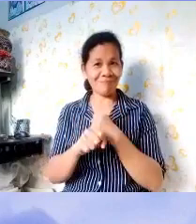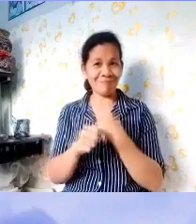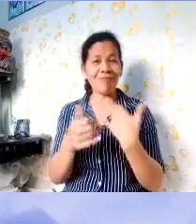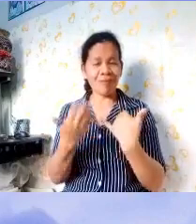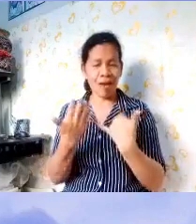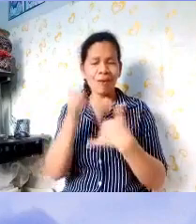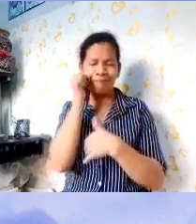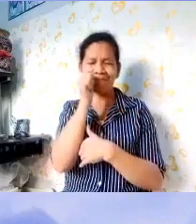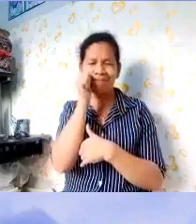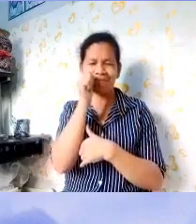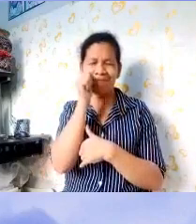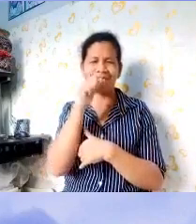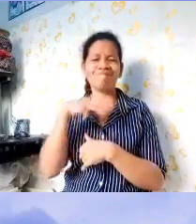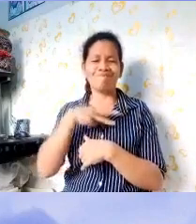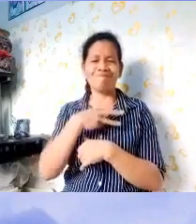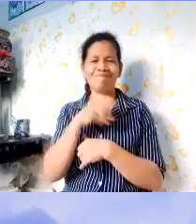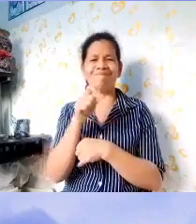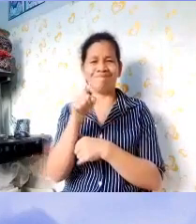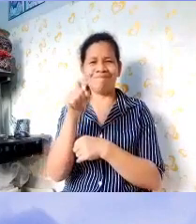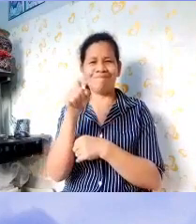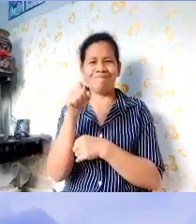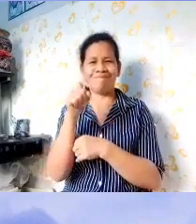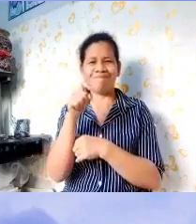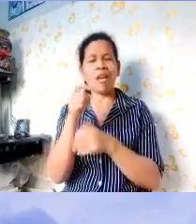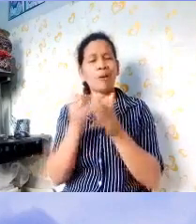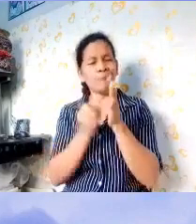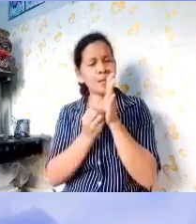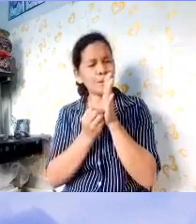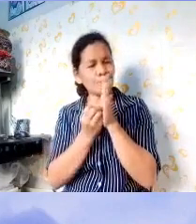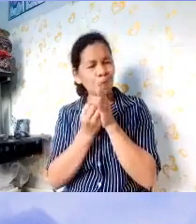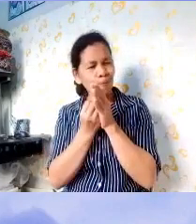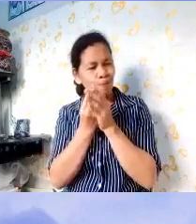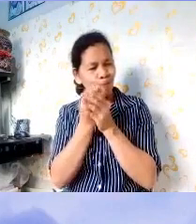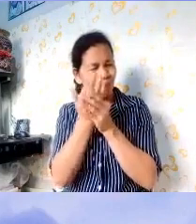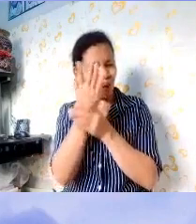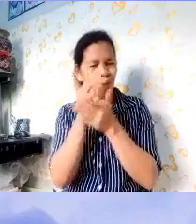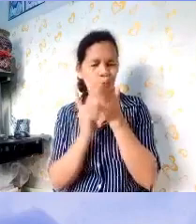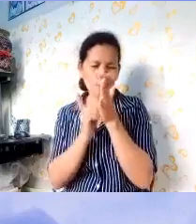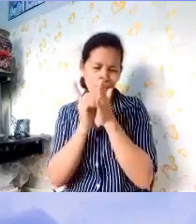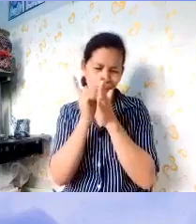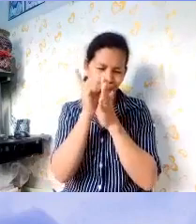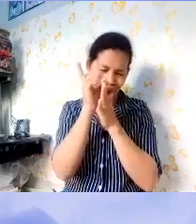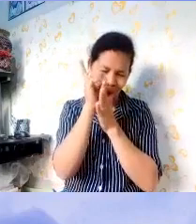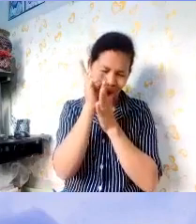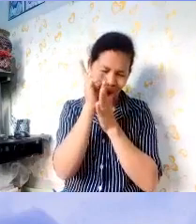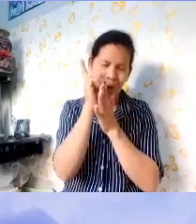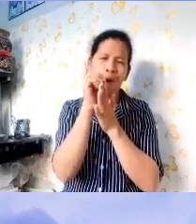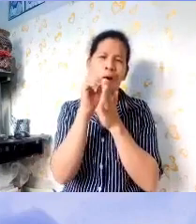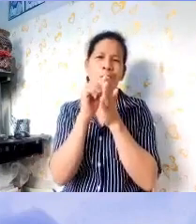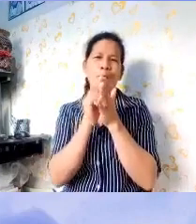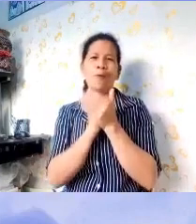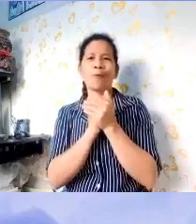ay pwede po tayong lumago. Nais po ng Diyos na tayo po ay